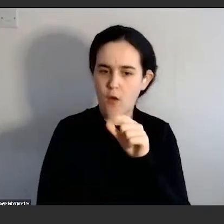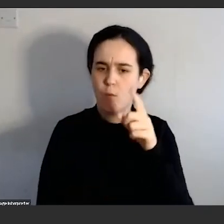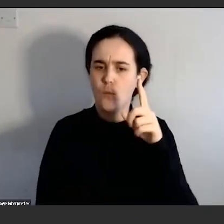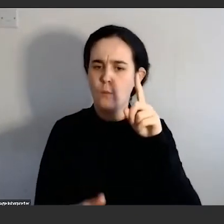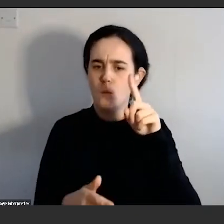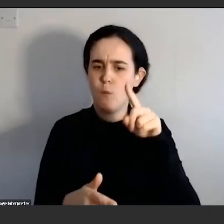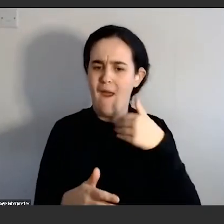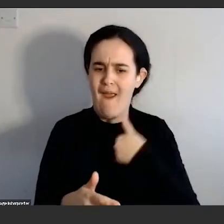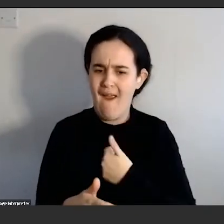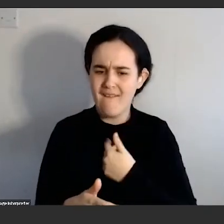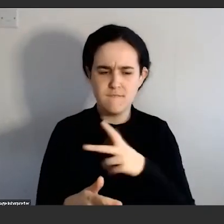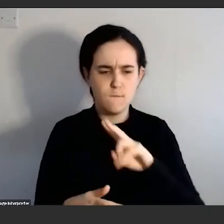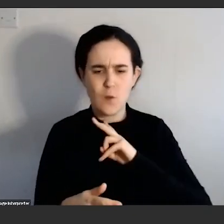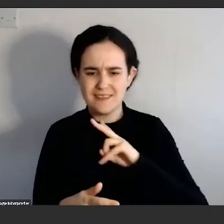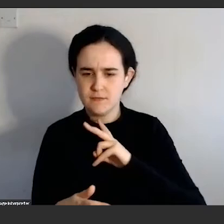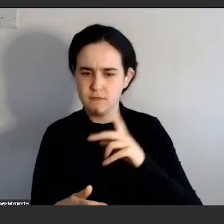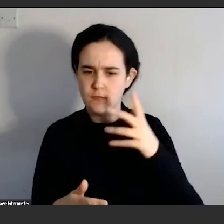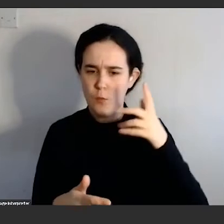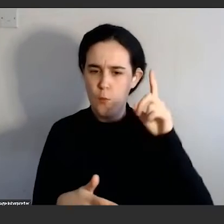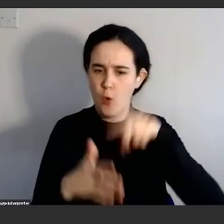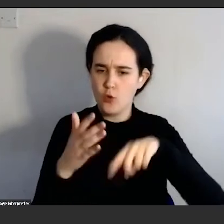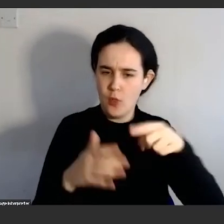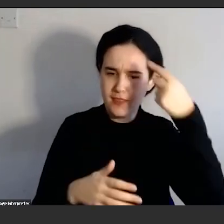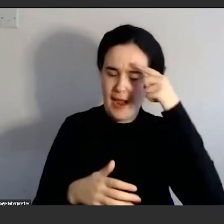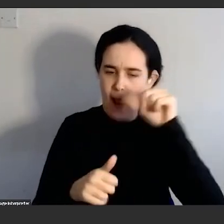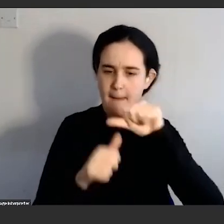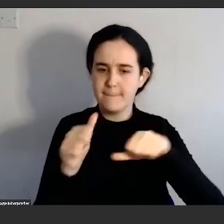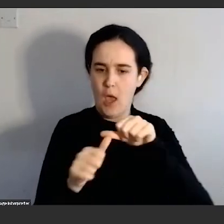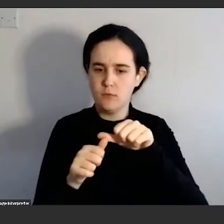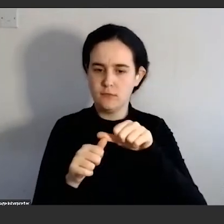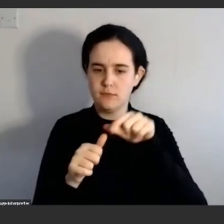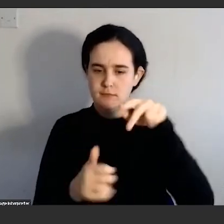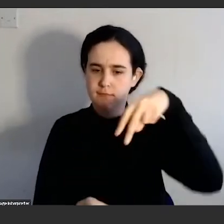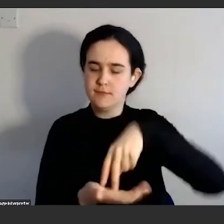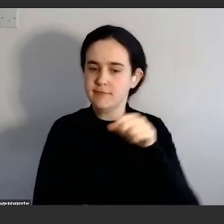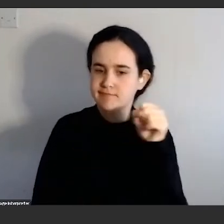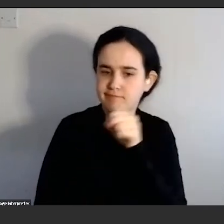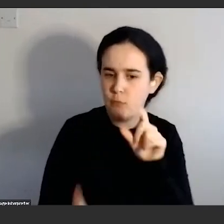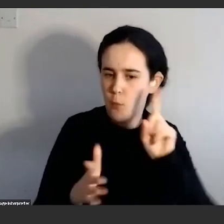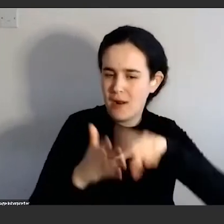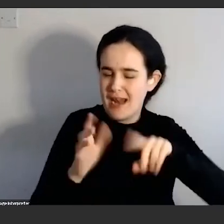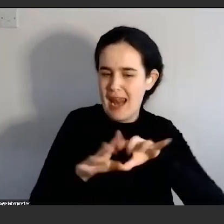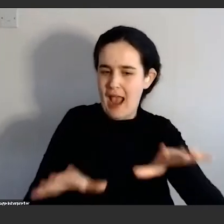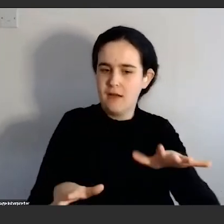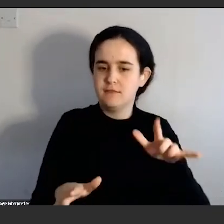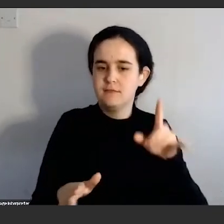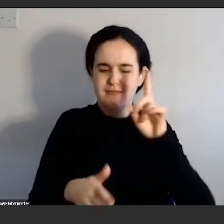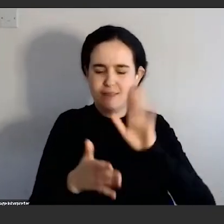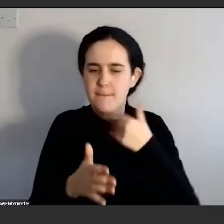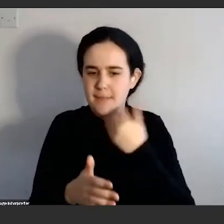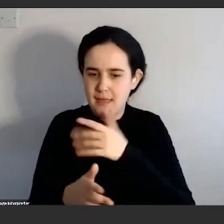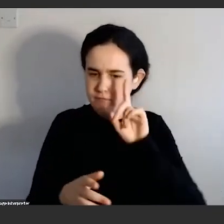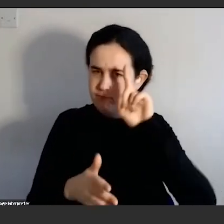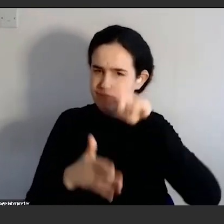הרבה מסר לאנשים, גם זה בארץ ישראל שהיא מדינה כל כך קטנה, ולעומת זאת, ואנחנו להקת